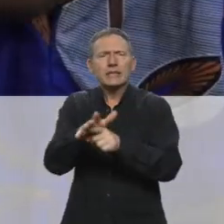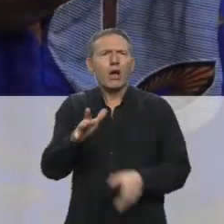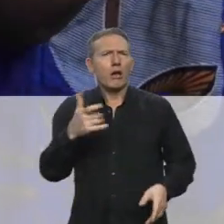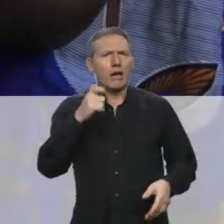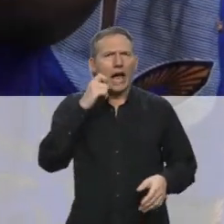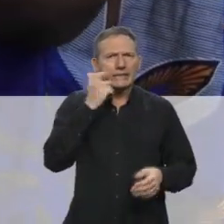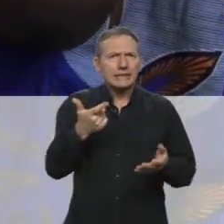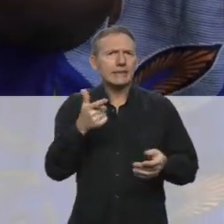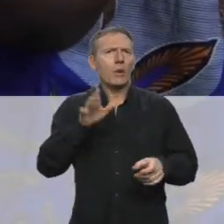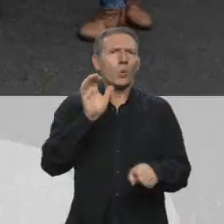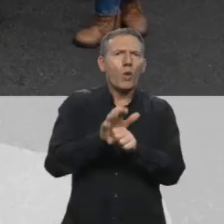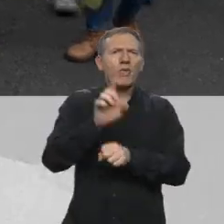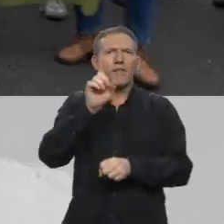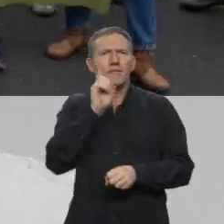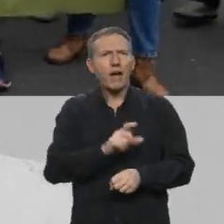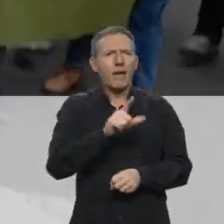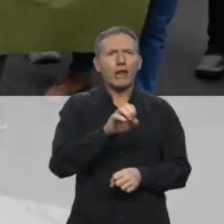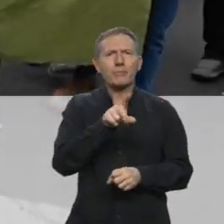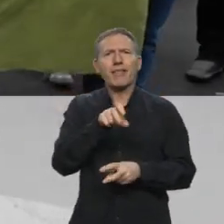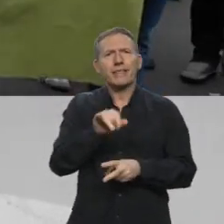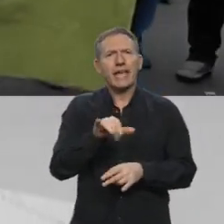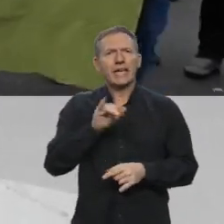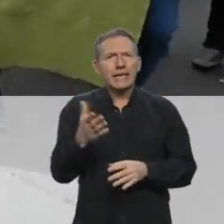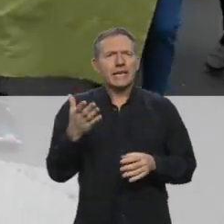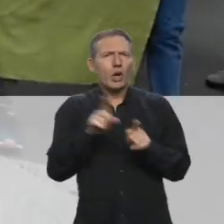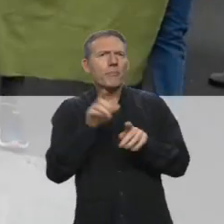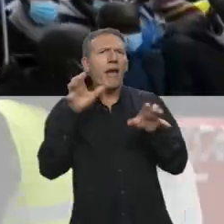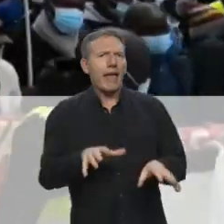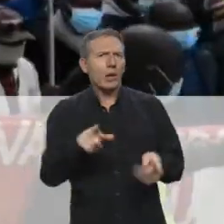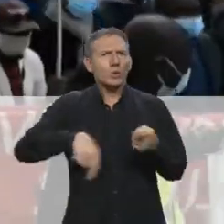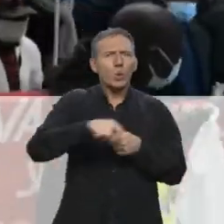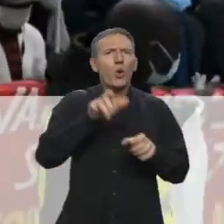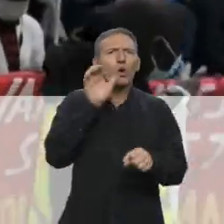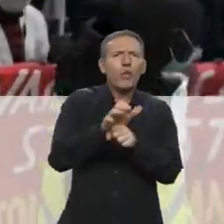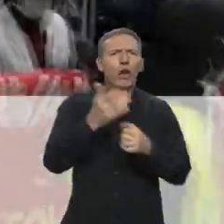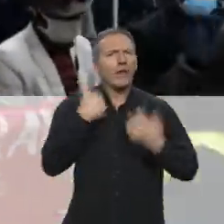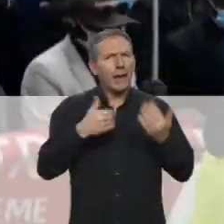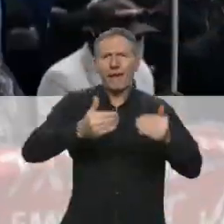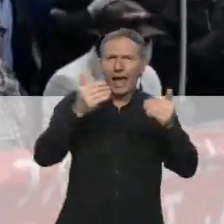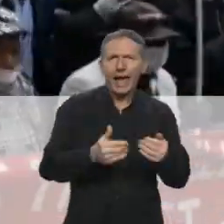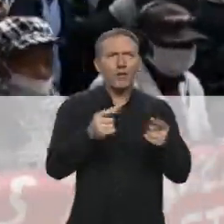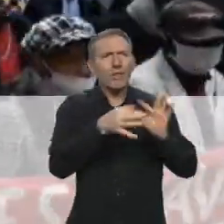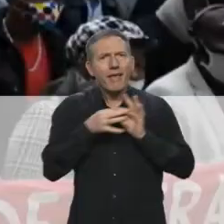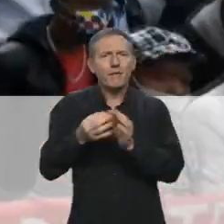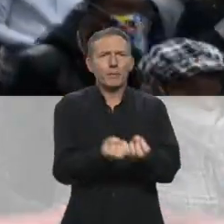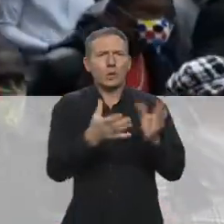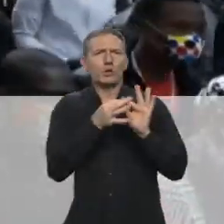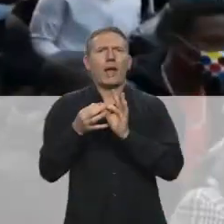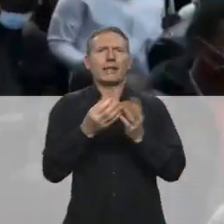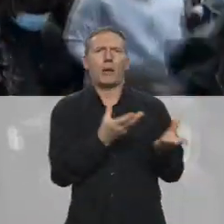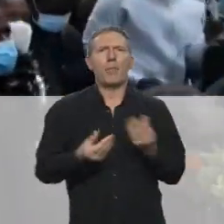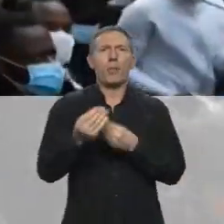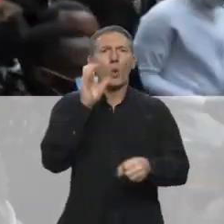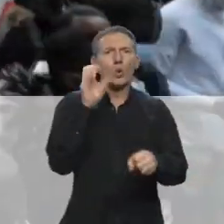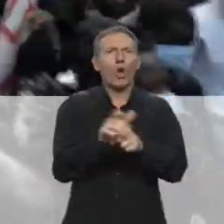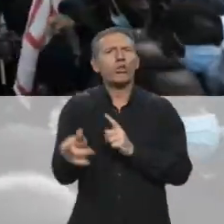discriminations racistes, sexistes, LGBTI-phobes, validistes. Développer les solidarités entre les peuples, contre le chauvinisme